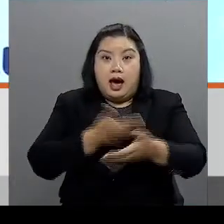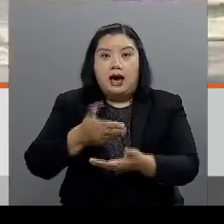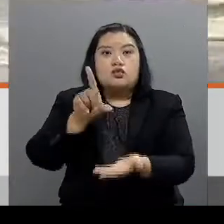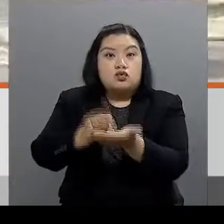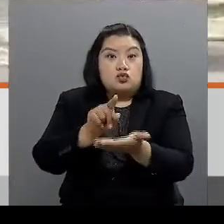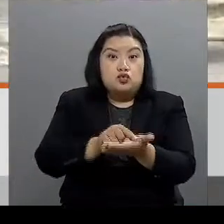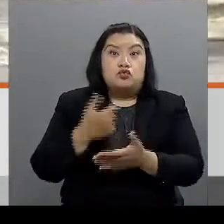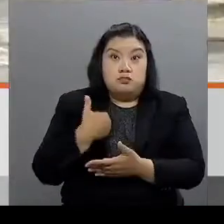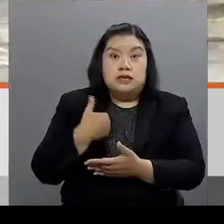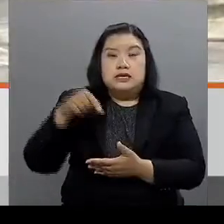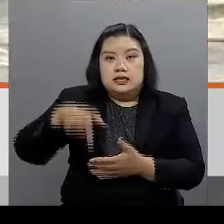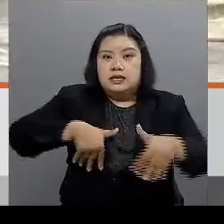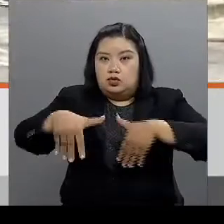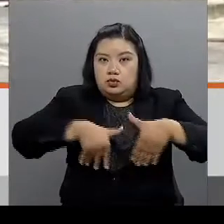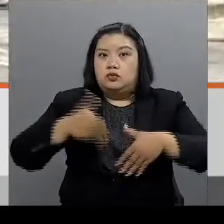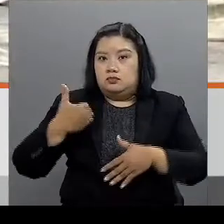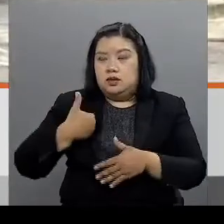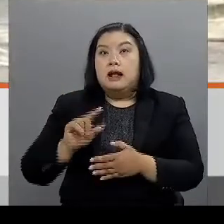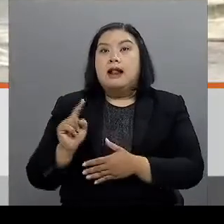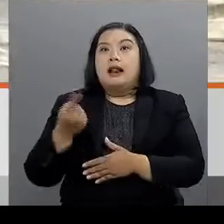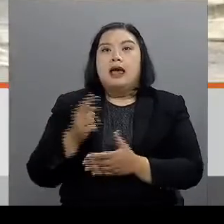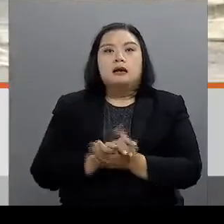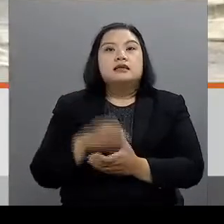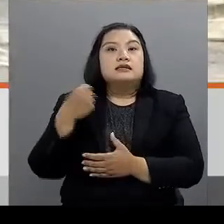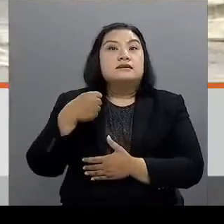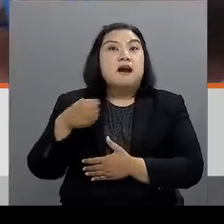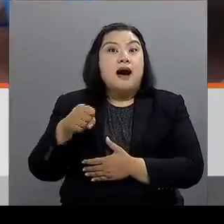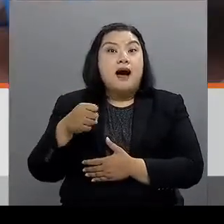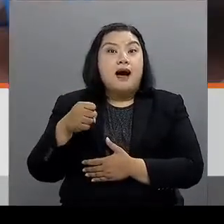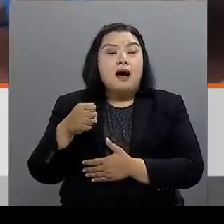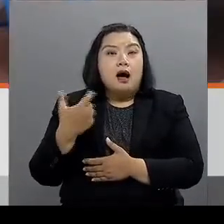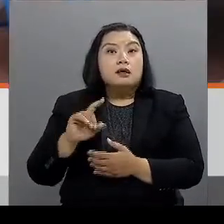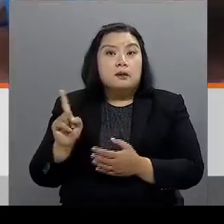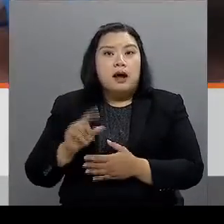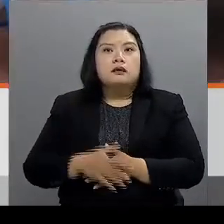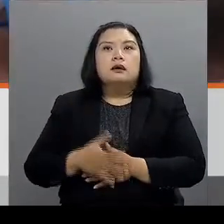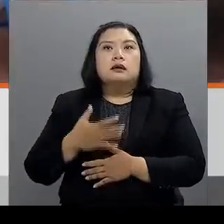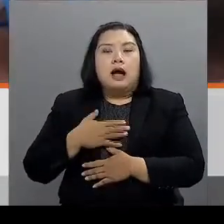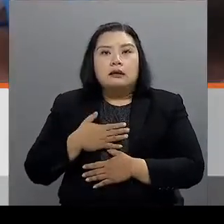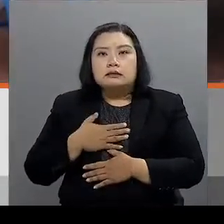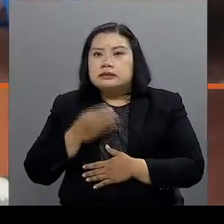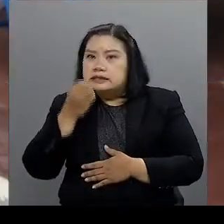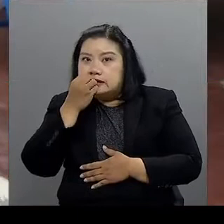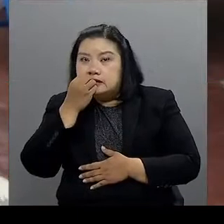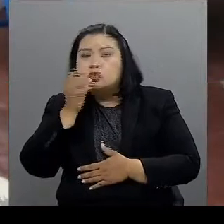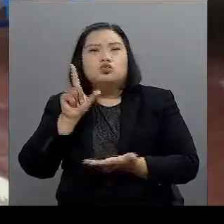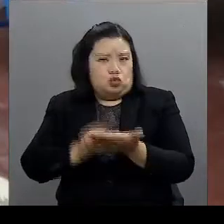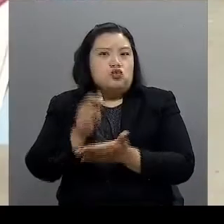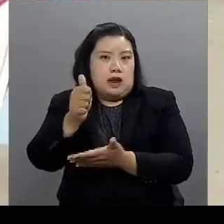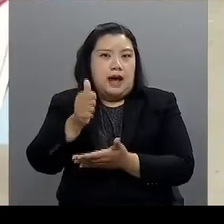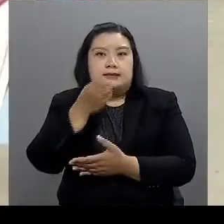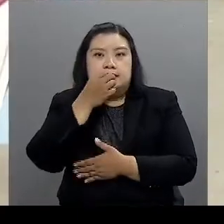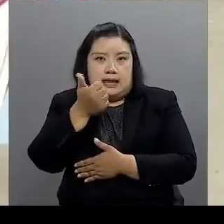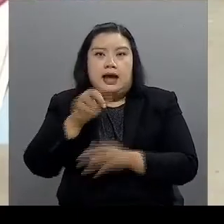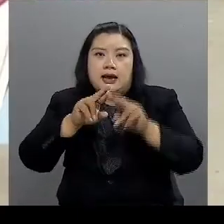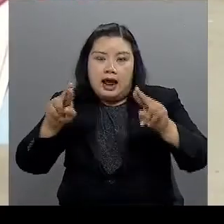นราคาเริ่มต้นที่10 บาททำให้ชาวบ้านที่มีอาหารไม่แพงรับประทานร้านค้าก็อยู่ได้นอ